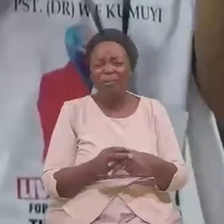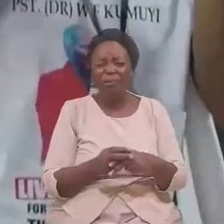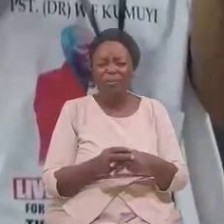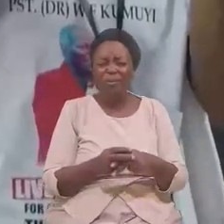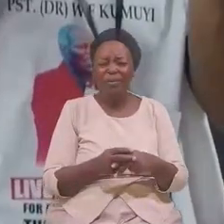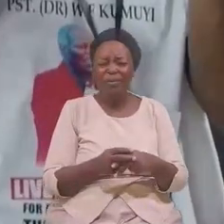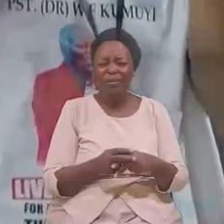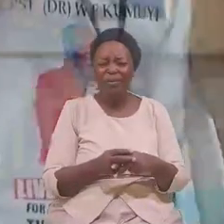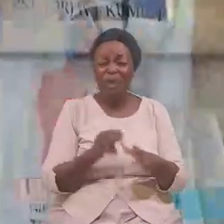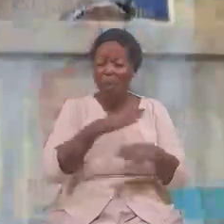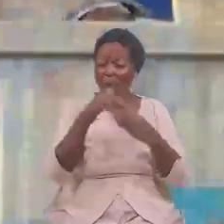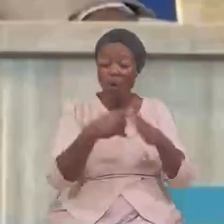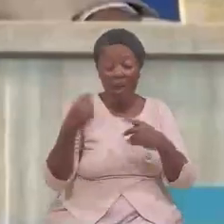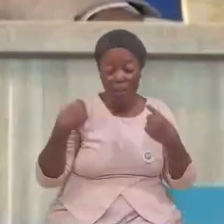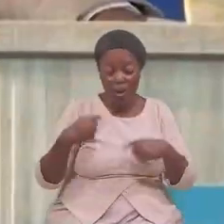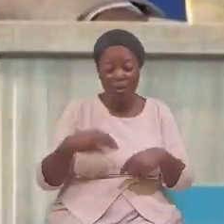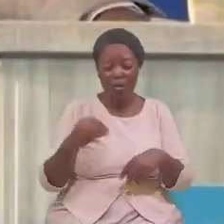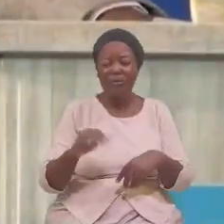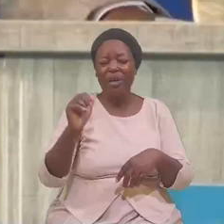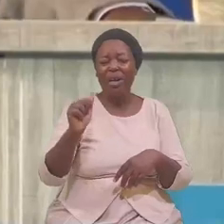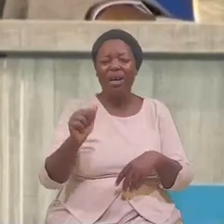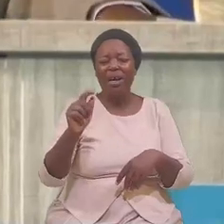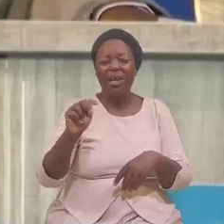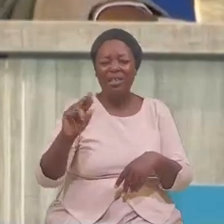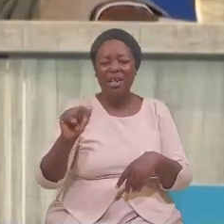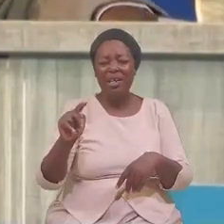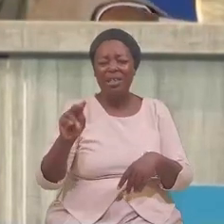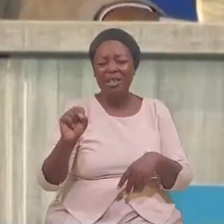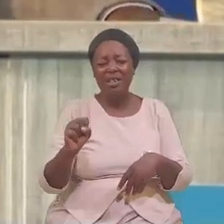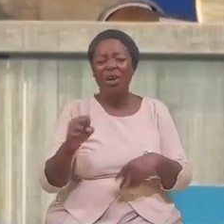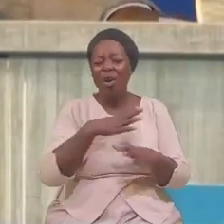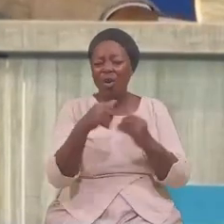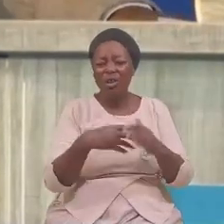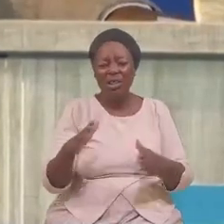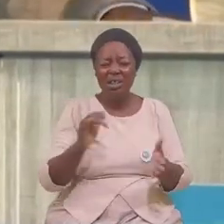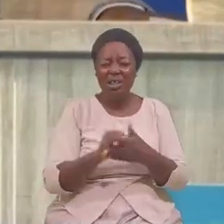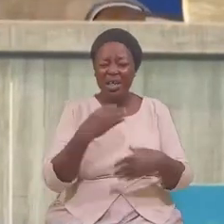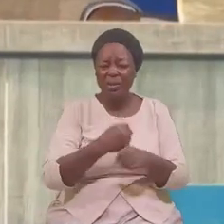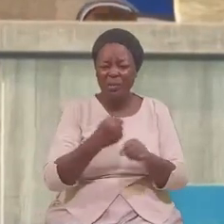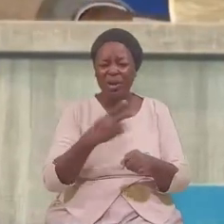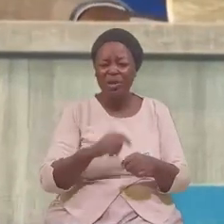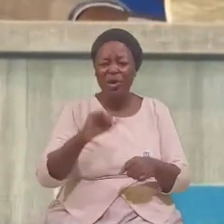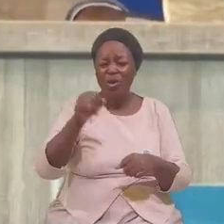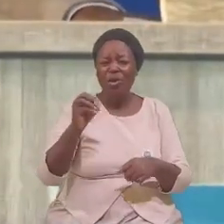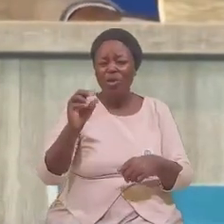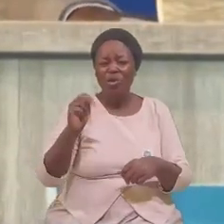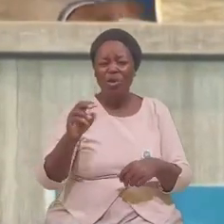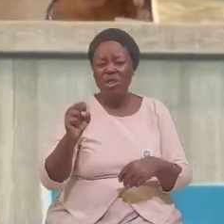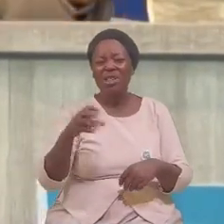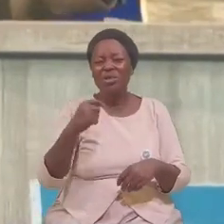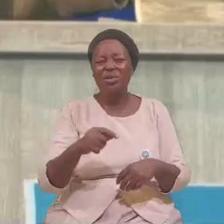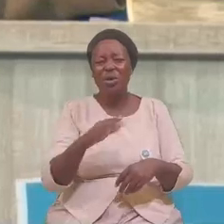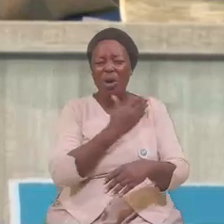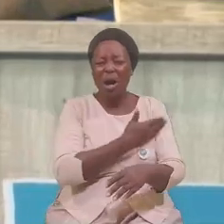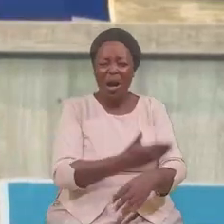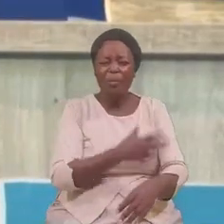Toutes les douleurs d'arthrite, tout ce qui amène vos jointures, vos bras, vos pieds à